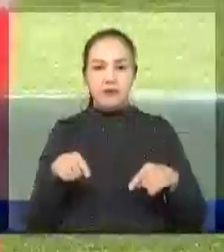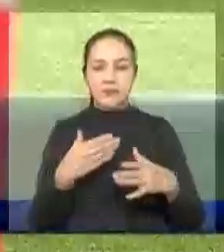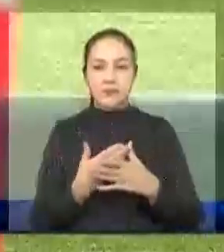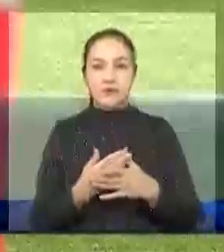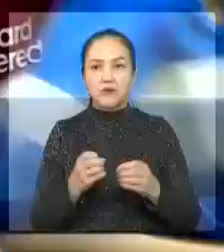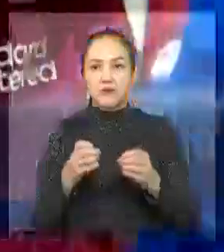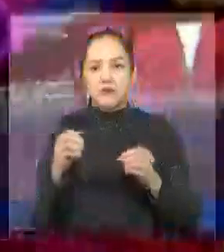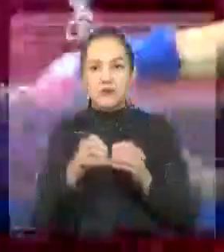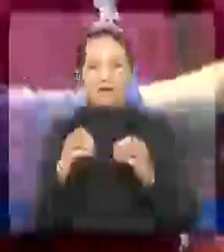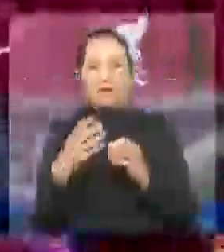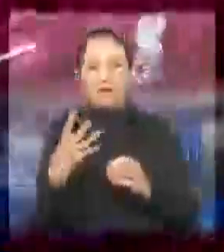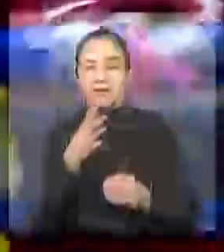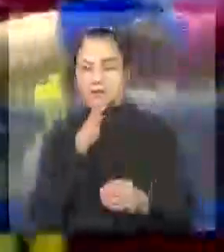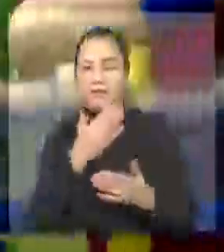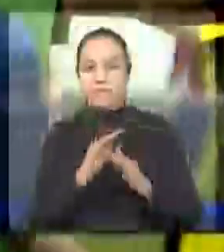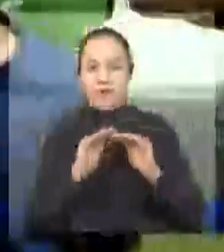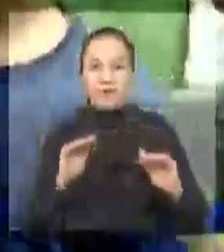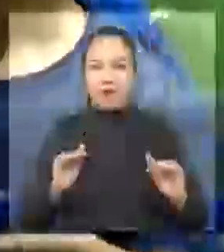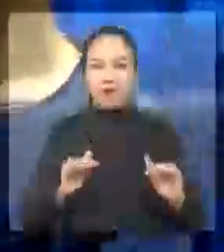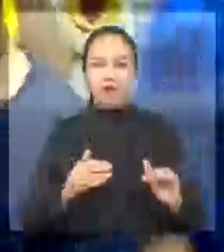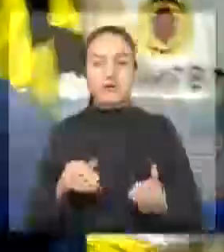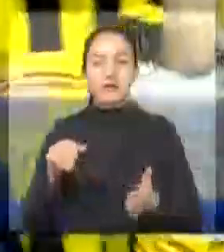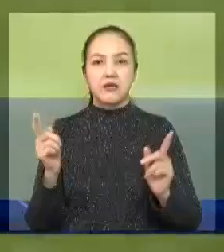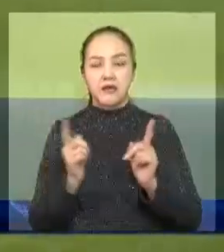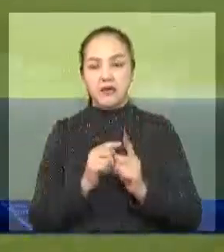академиясына 10 мен 14 жас аралығындағы балаларды